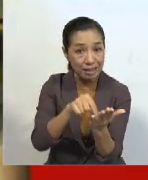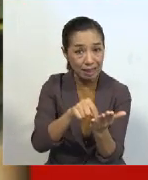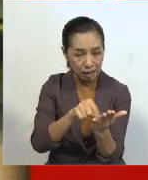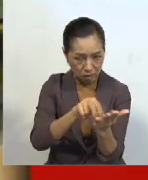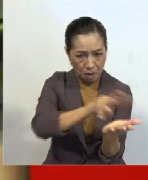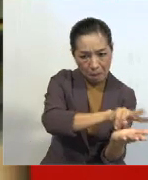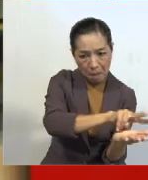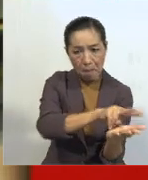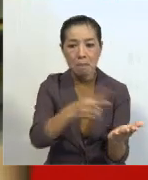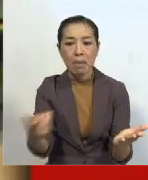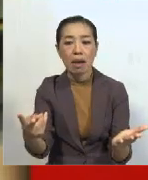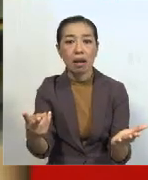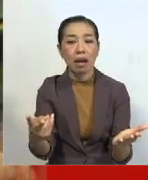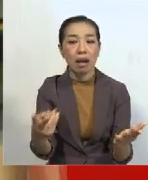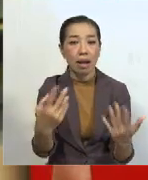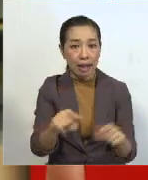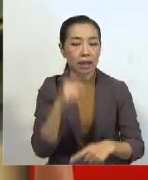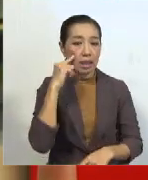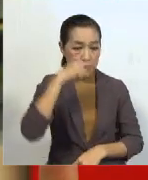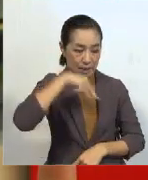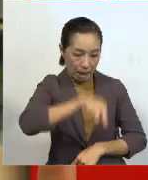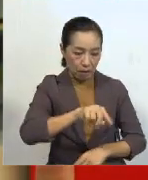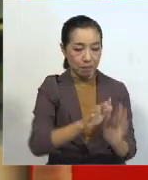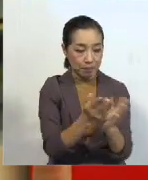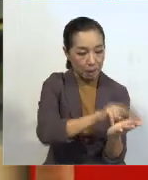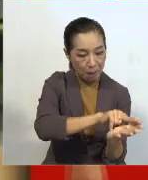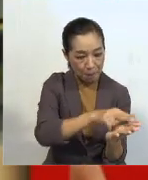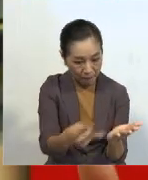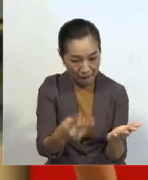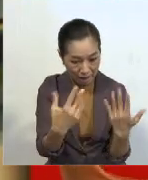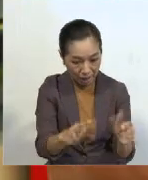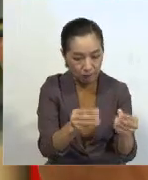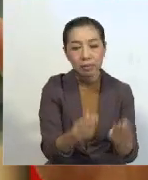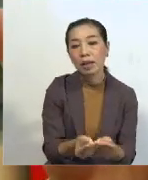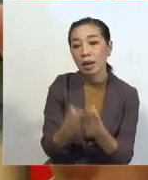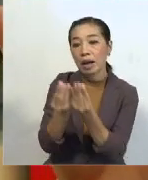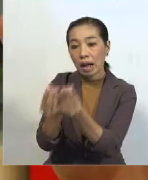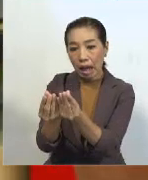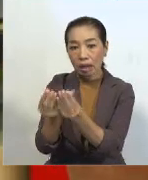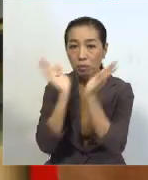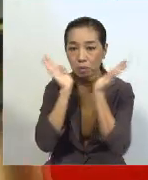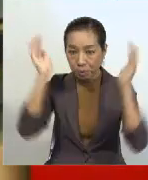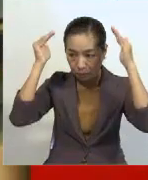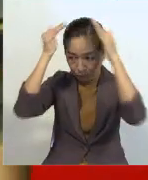ถอดความออกมาแล้วก็นำไปทูลถวายสมเด็จพระสัมมาสัมพุทธเจ้าซึ่งจะไปไว้